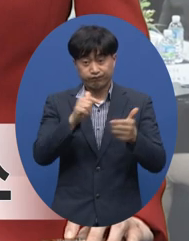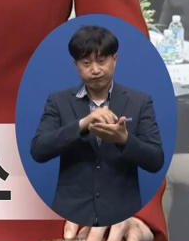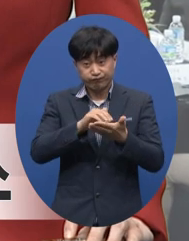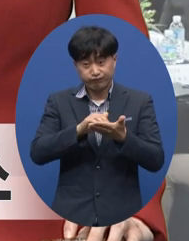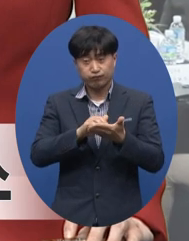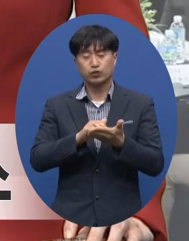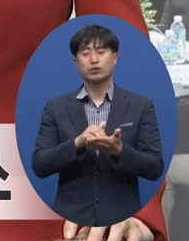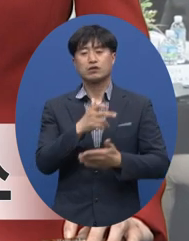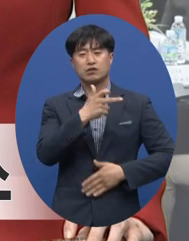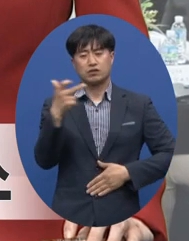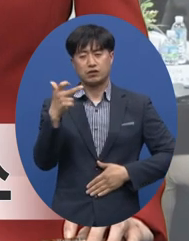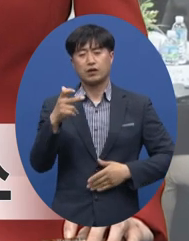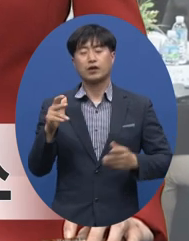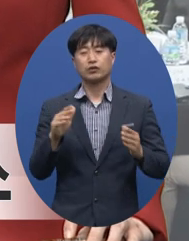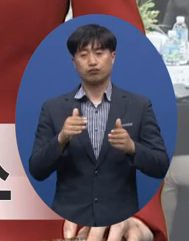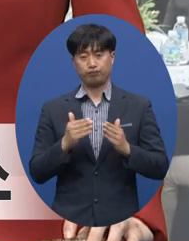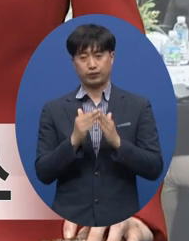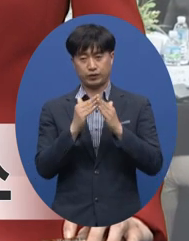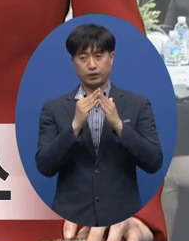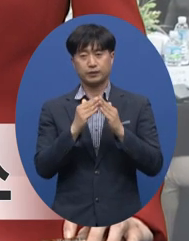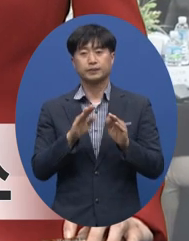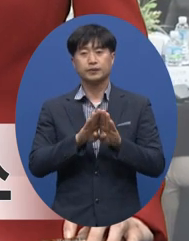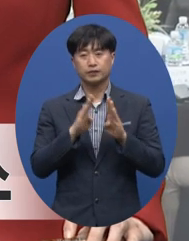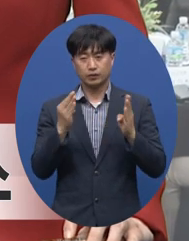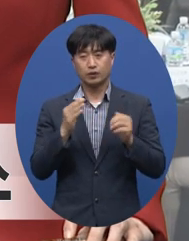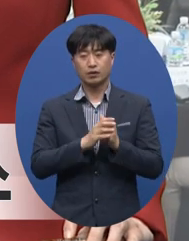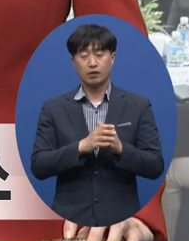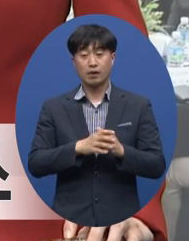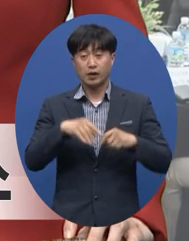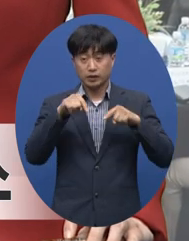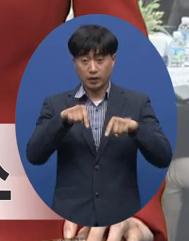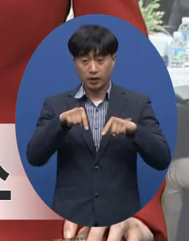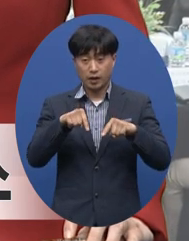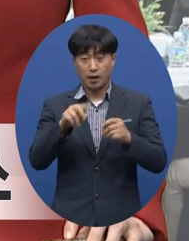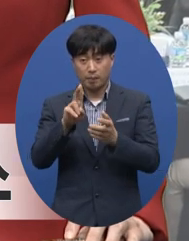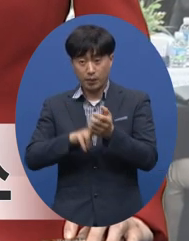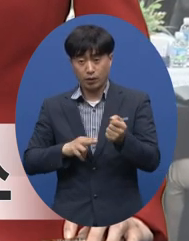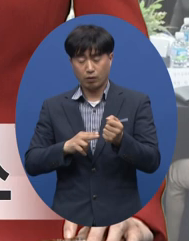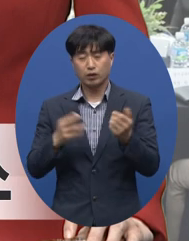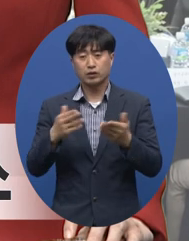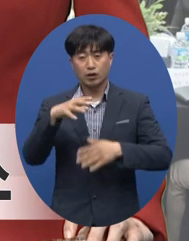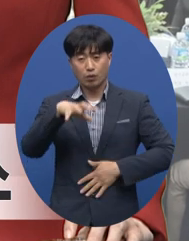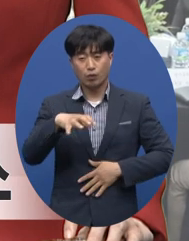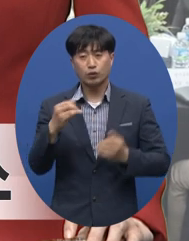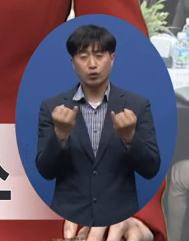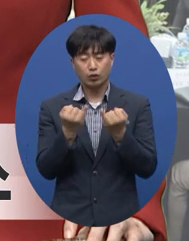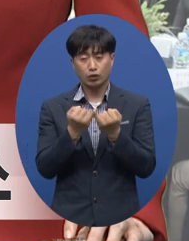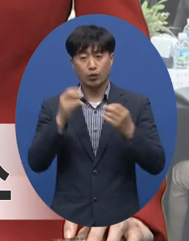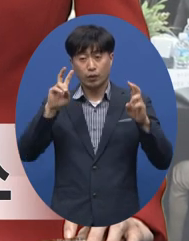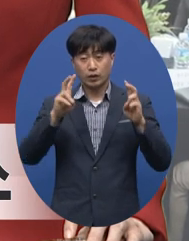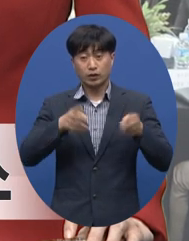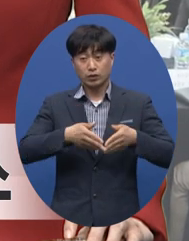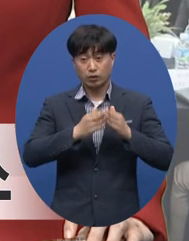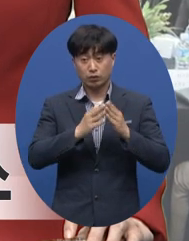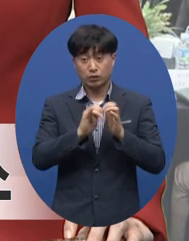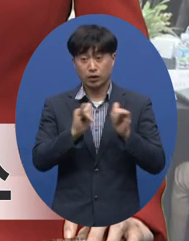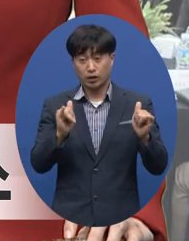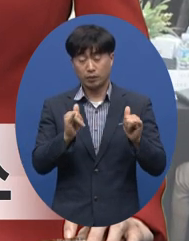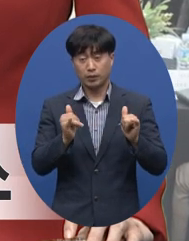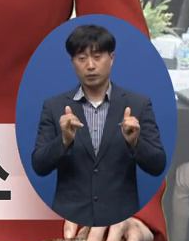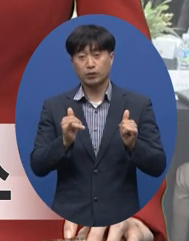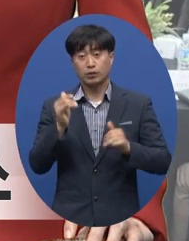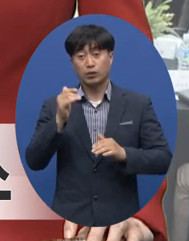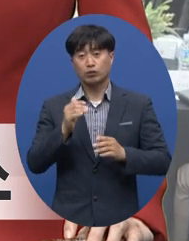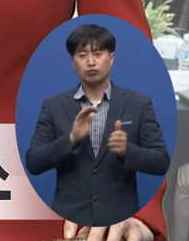수요에 맞춰 규모를 더 키운 겁니다. 컨설팅부터 판로, 업무 공간 등 여성기업인과 예비 창업자를 위한